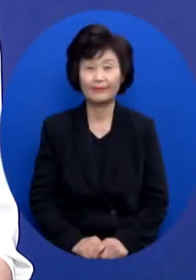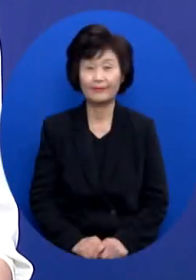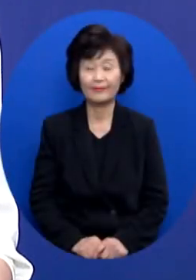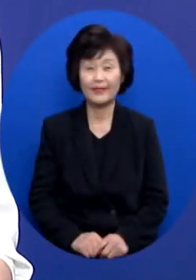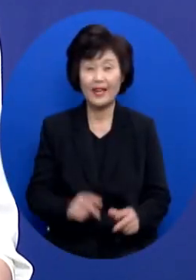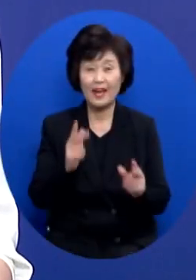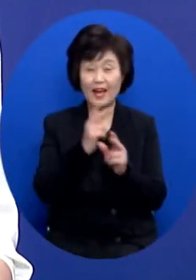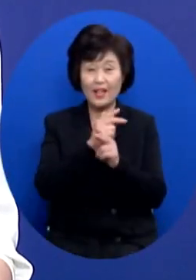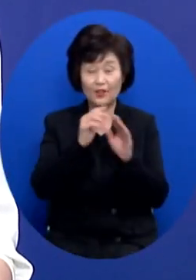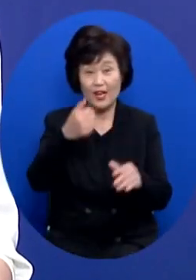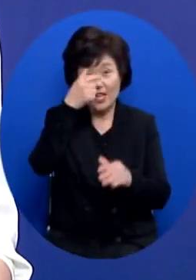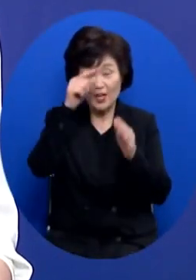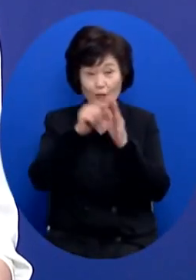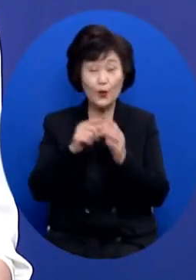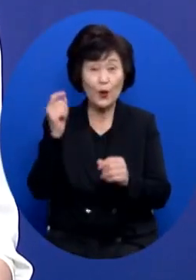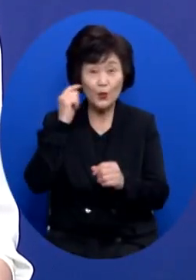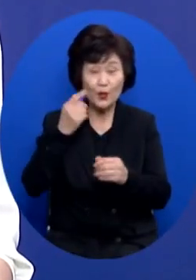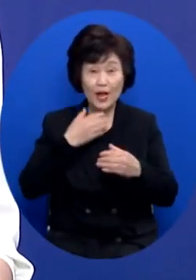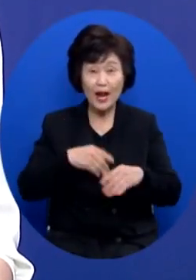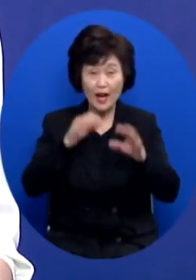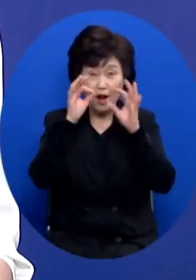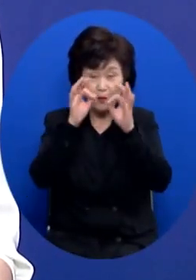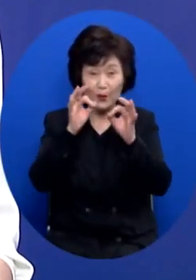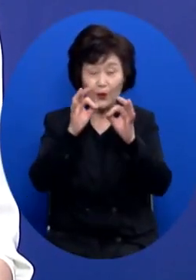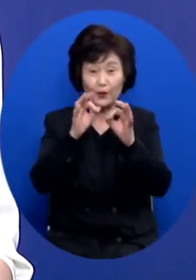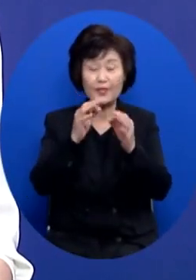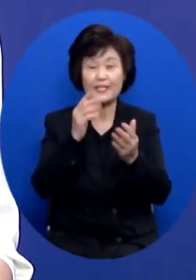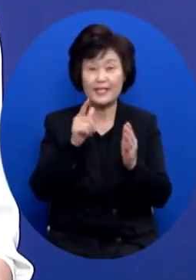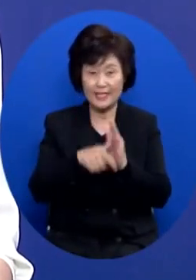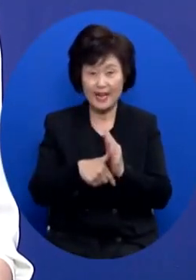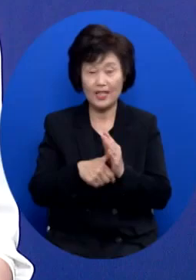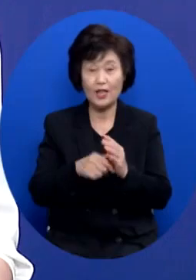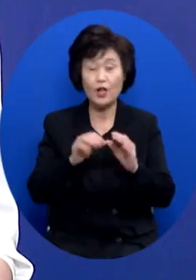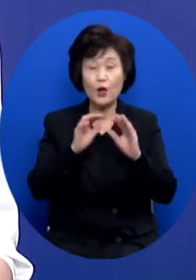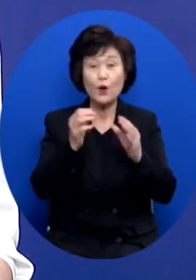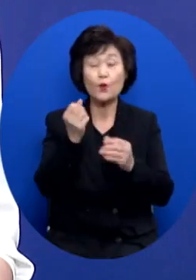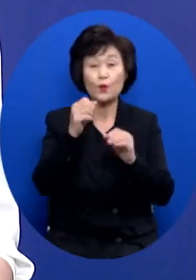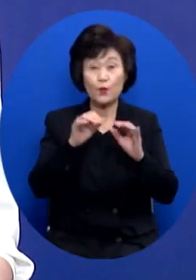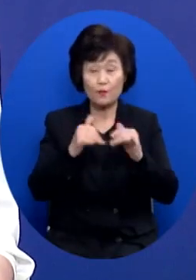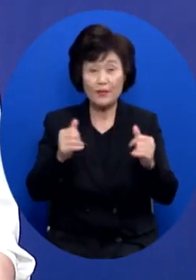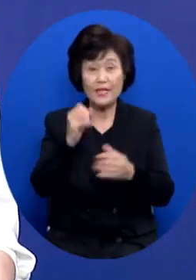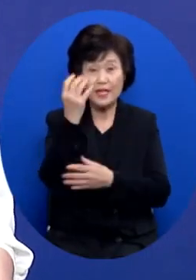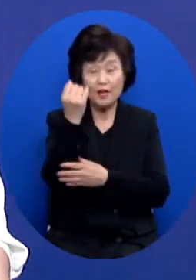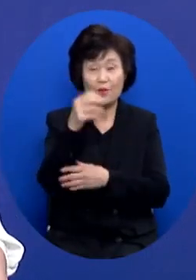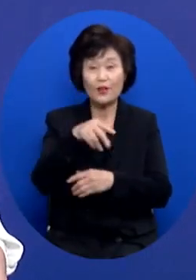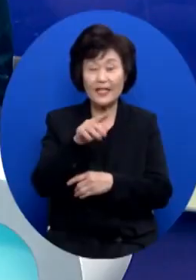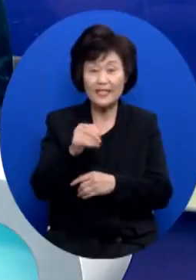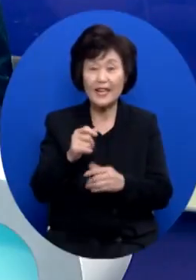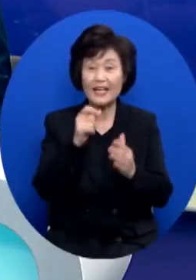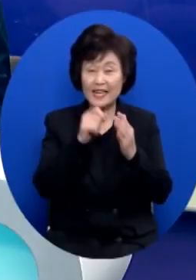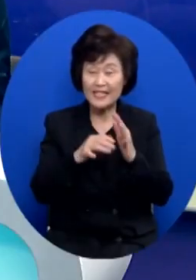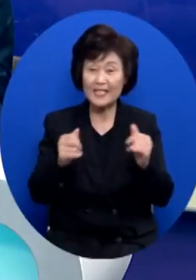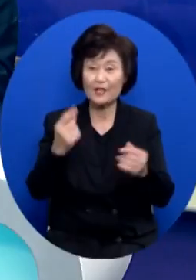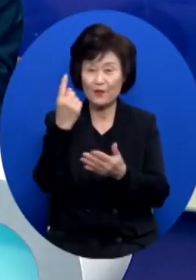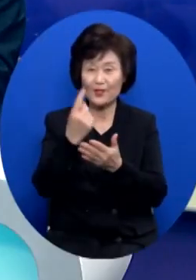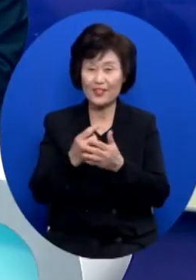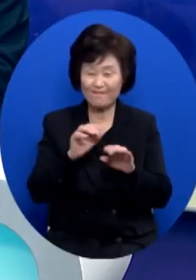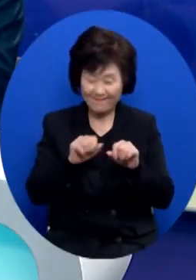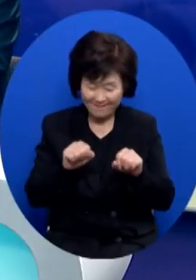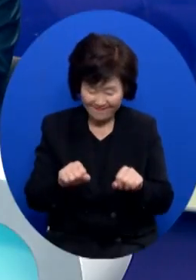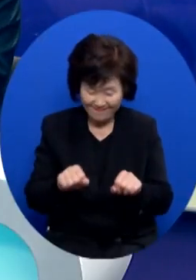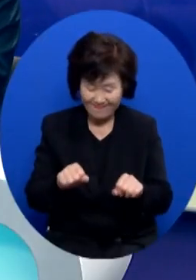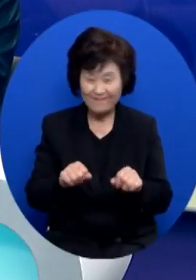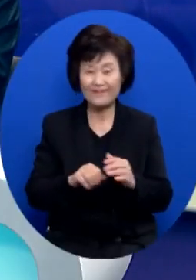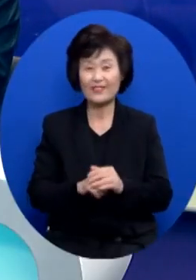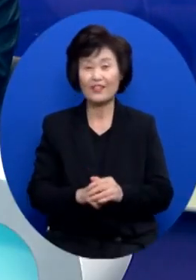한 주간 기독교 소식을 살펴보는 주간 교계 브리핑 시간입니다 국민일보 장창일 기자 나왔습니다 어서 오세요 안녕하세요네